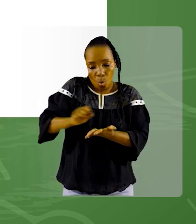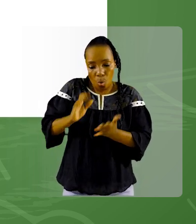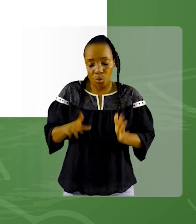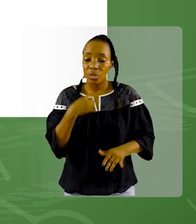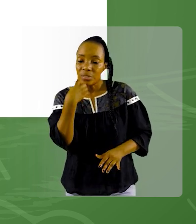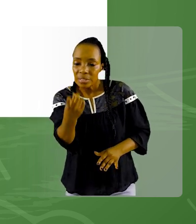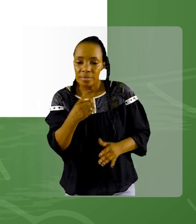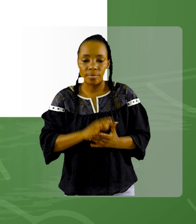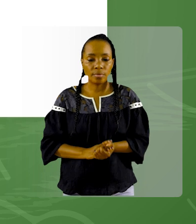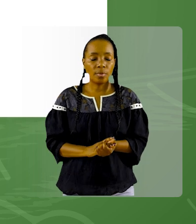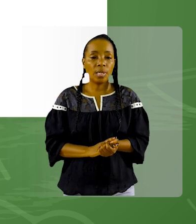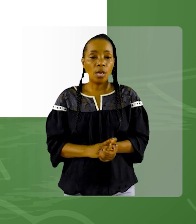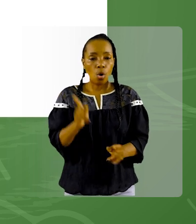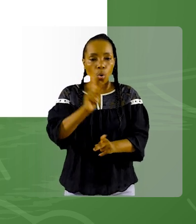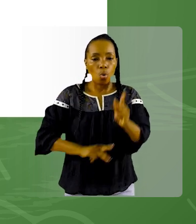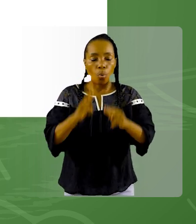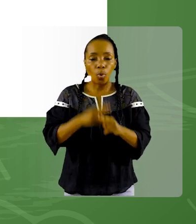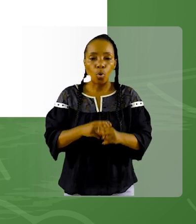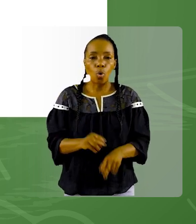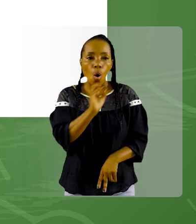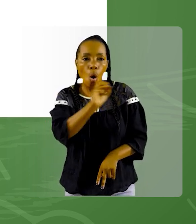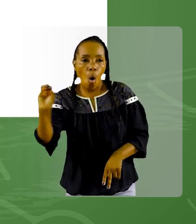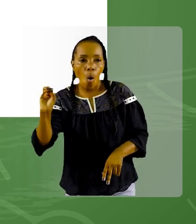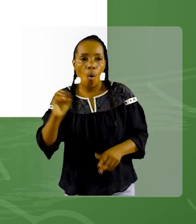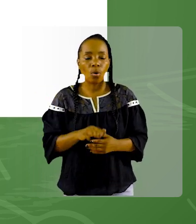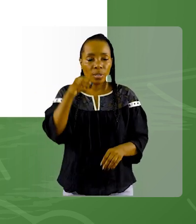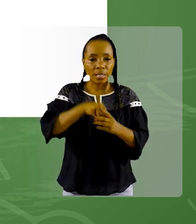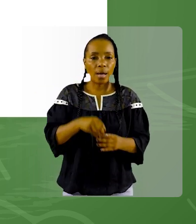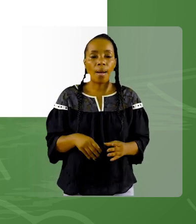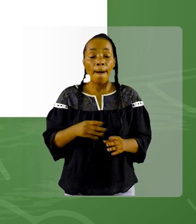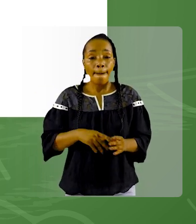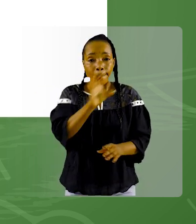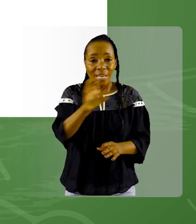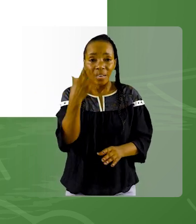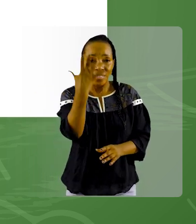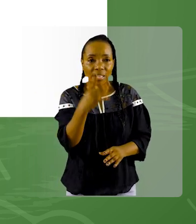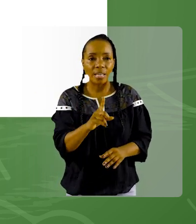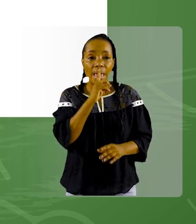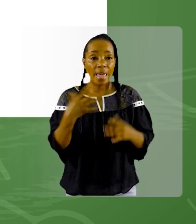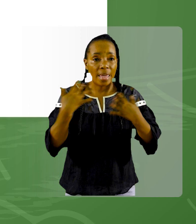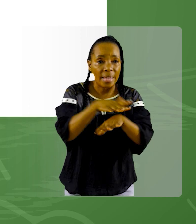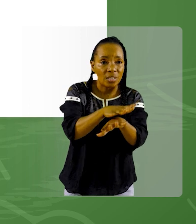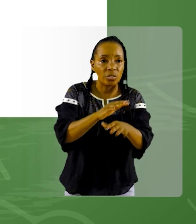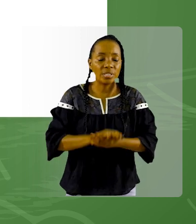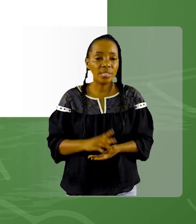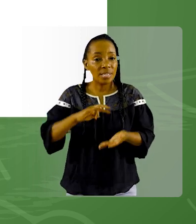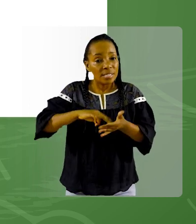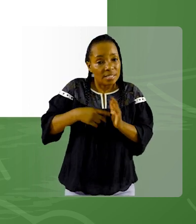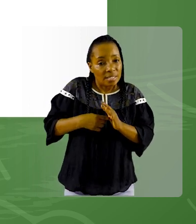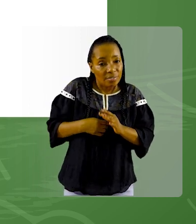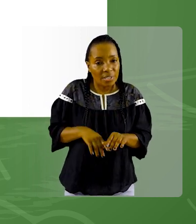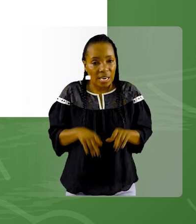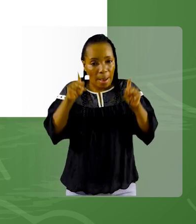Le pronom on, dans le paragraphe 5, est inclusif. Ces indices de la personne s'opposent à